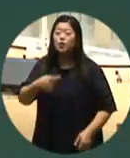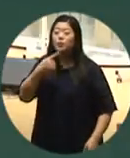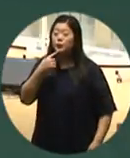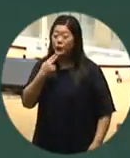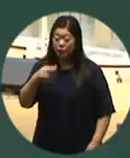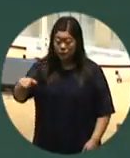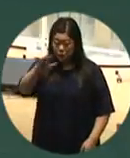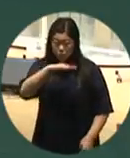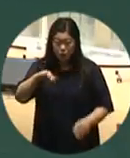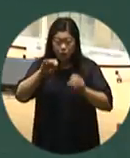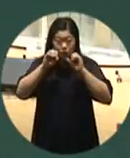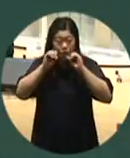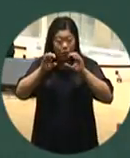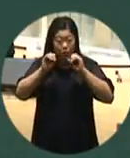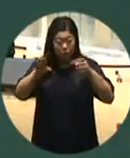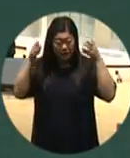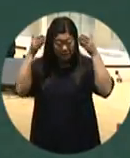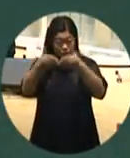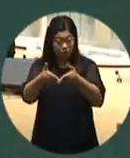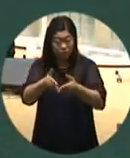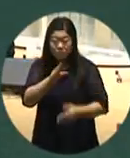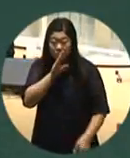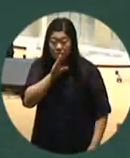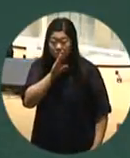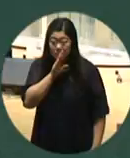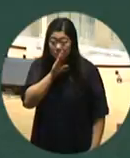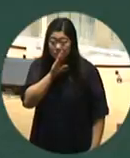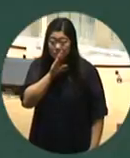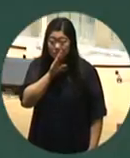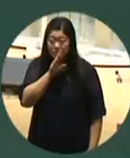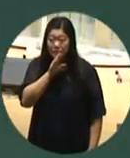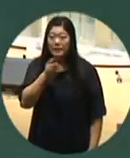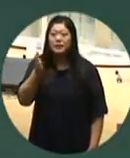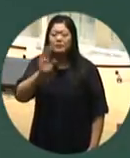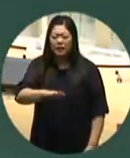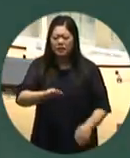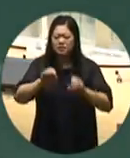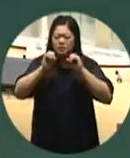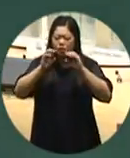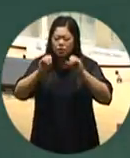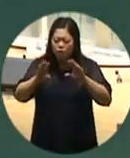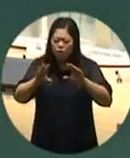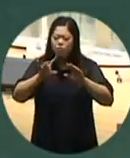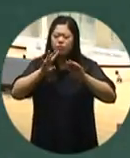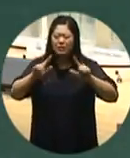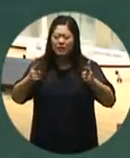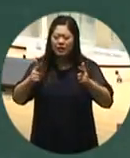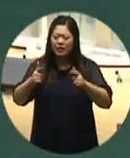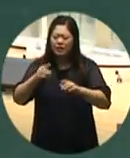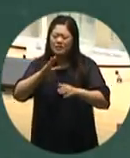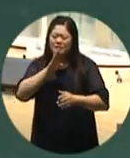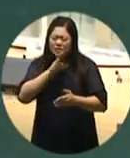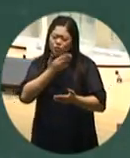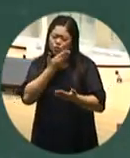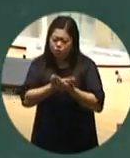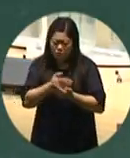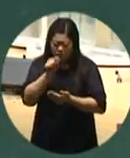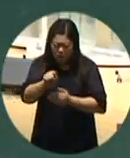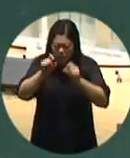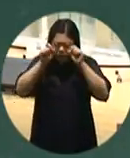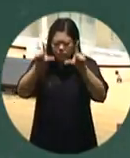Well, of course, we're going all in for evangelism. 근데 이게 꼭 발견해야 될 부분이 있어요. But there is something that you really must